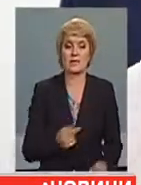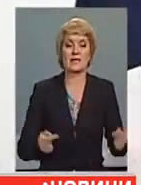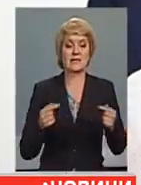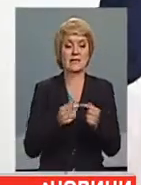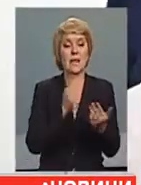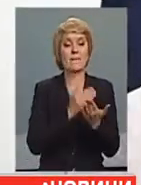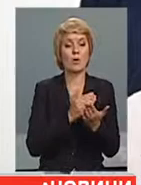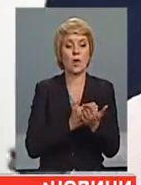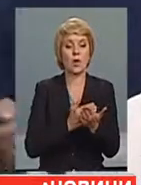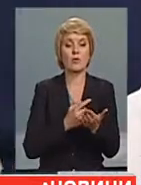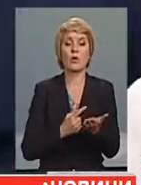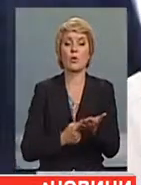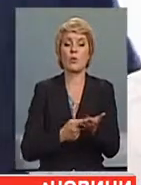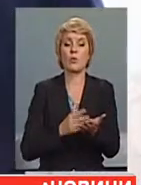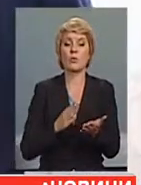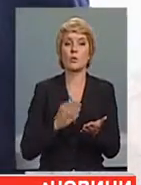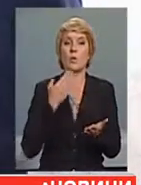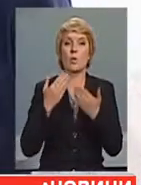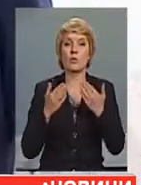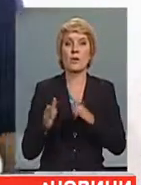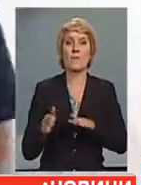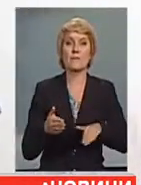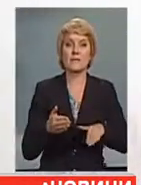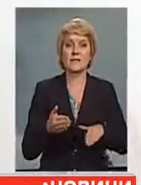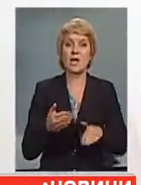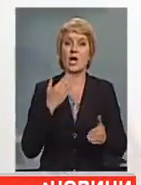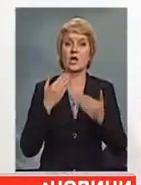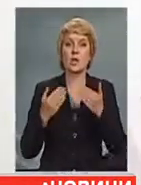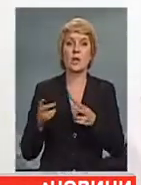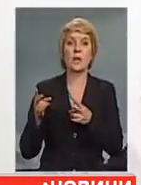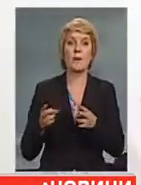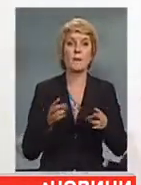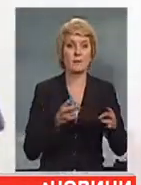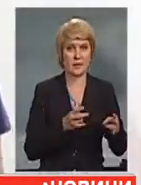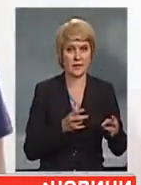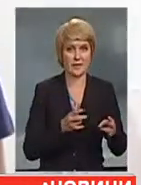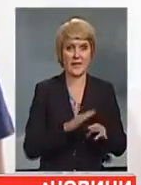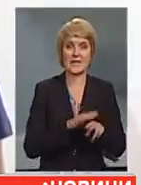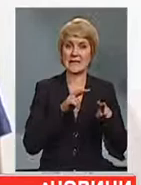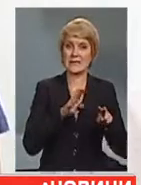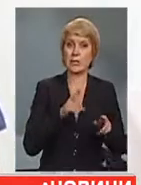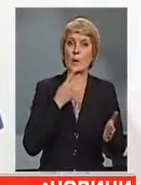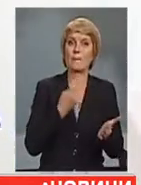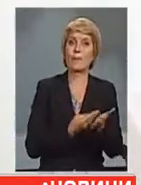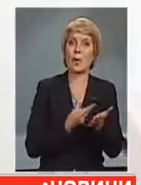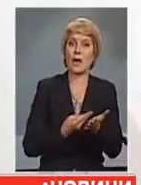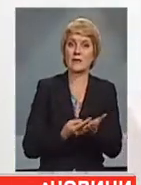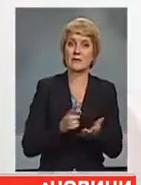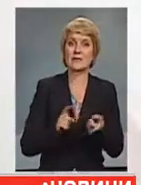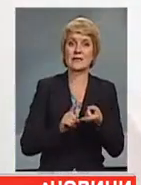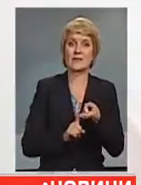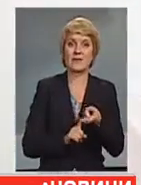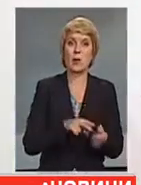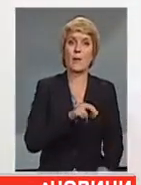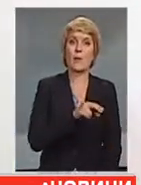дослідження доказів, свідки будуть допитувати після допиту потерпілих. Там будуть ряд свідків, які будуть показувати, що зв'язок якраз